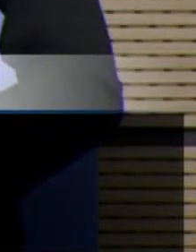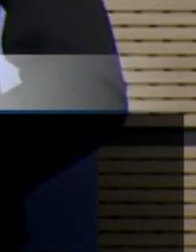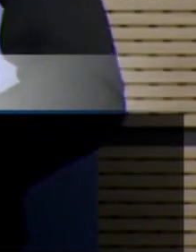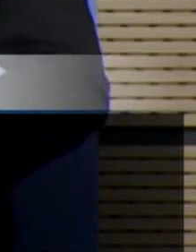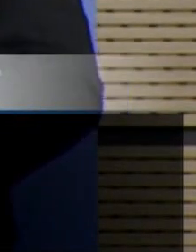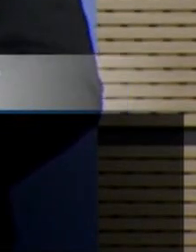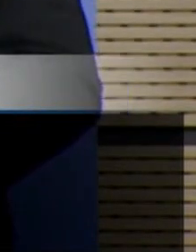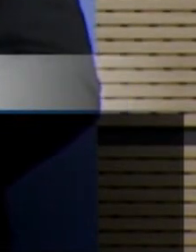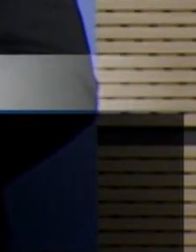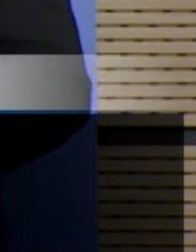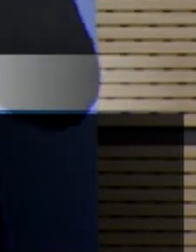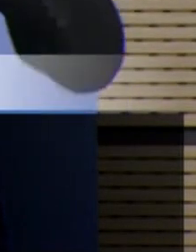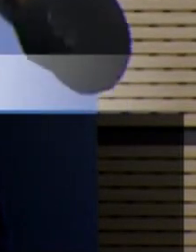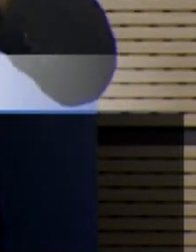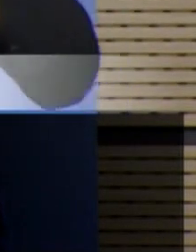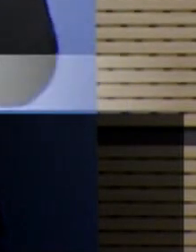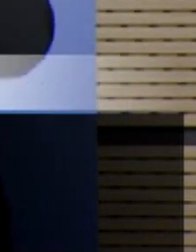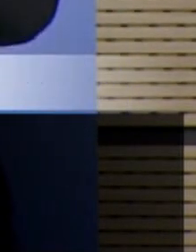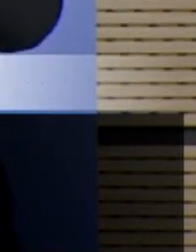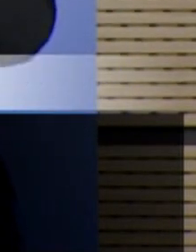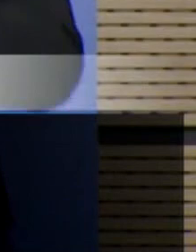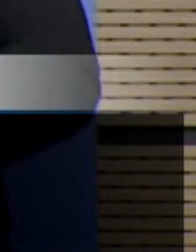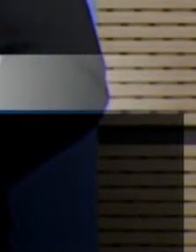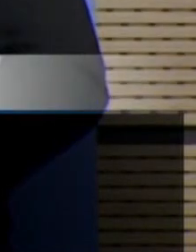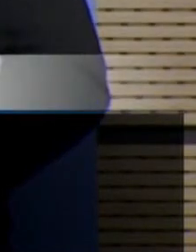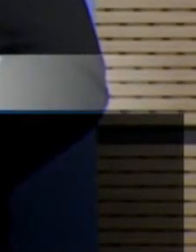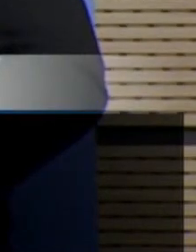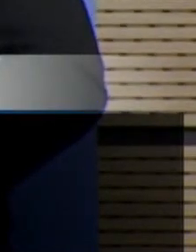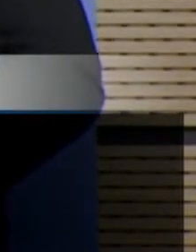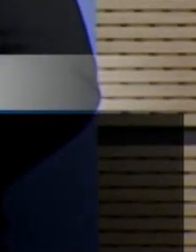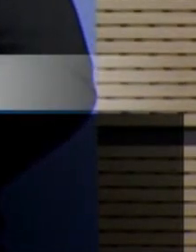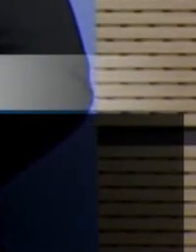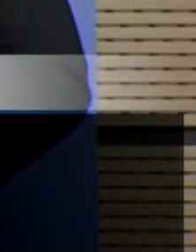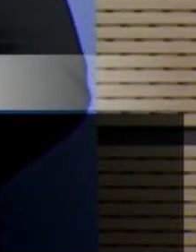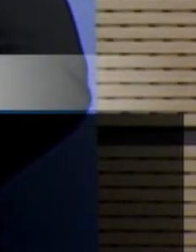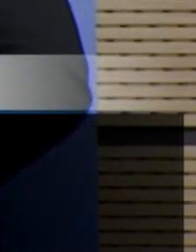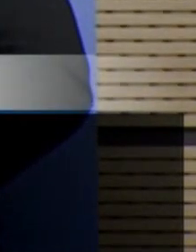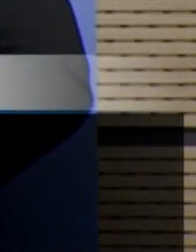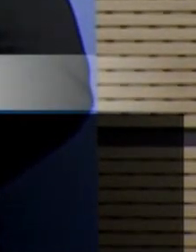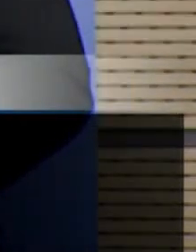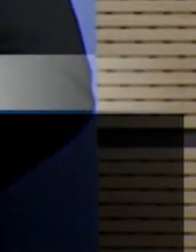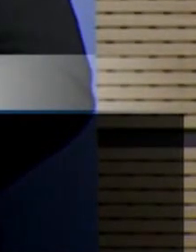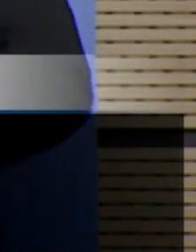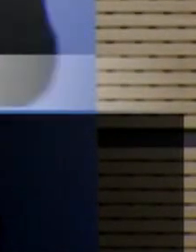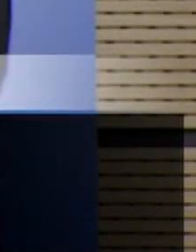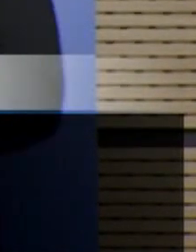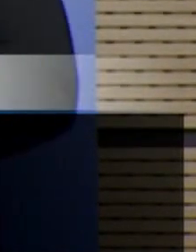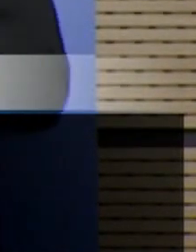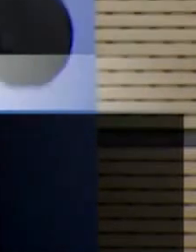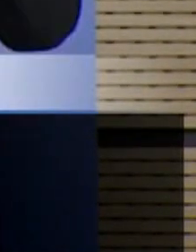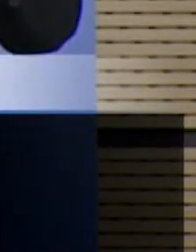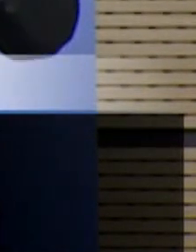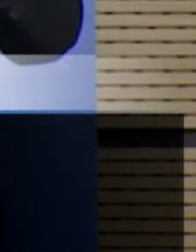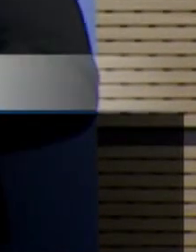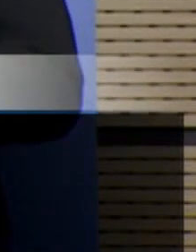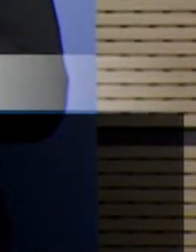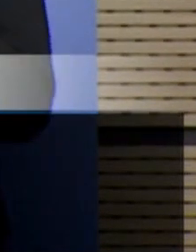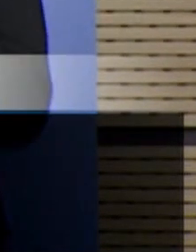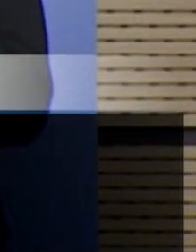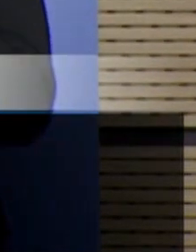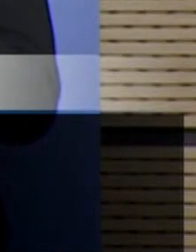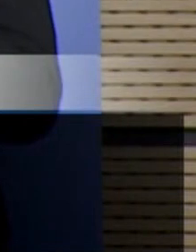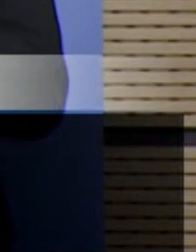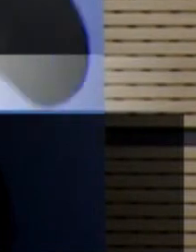저는 이번 일에 책임을 절감하고 자리에서 물러나고 자 합니다